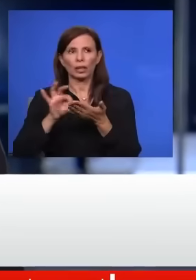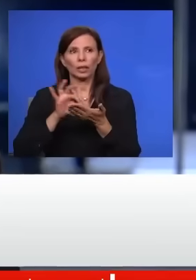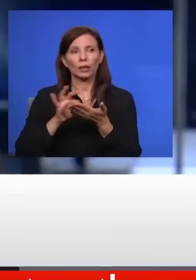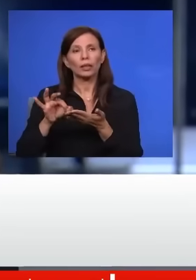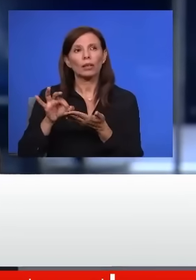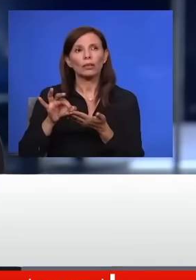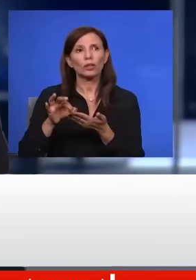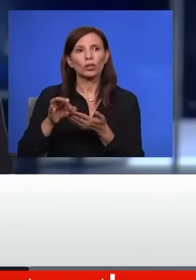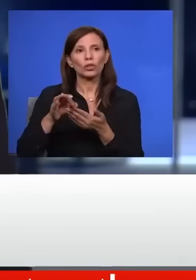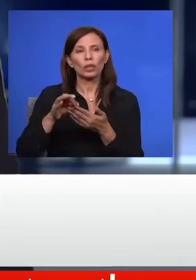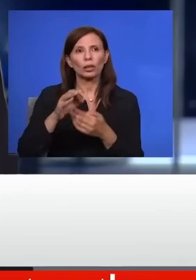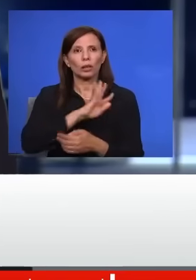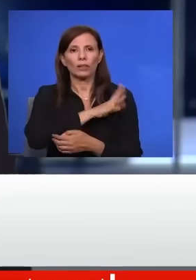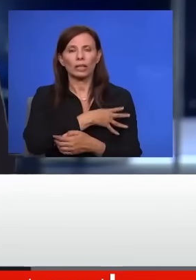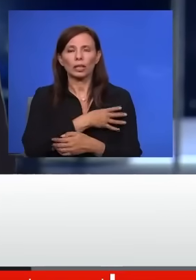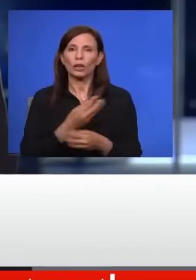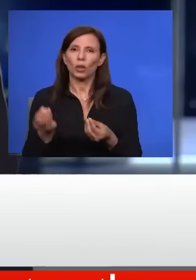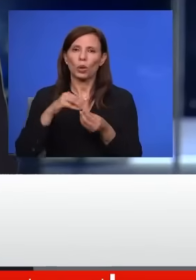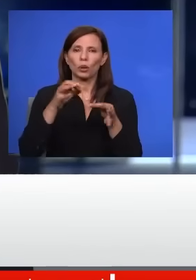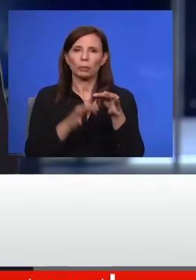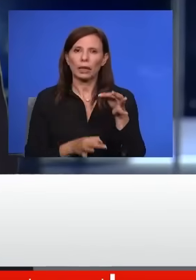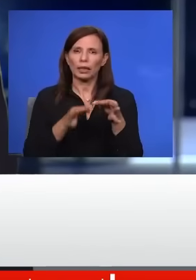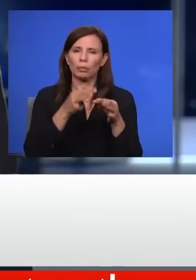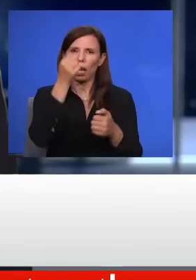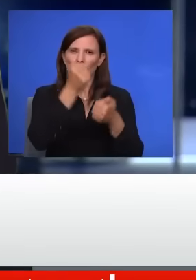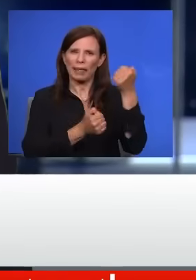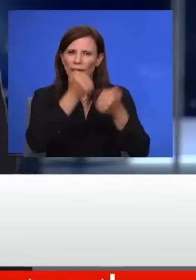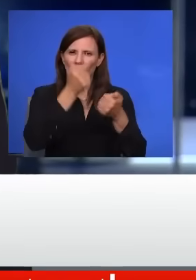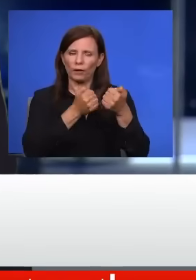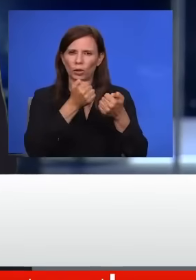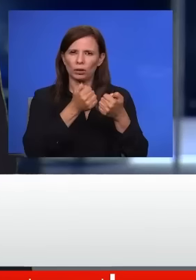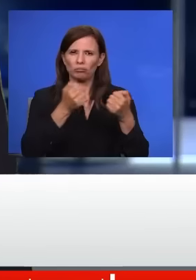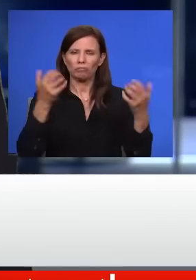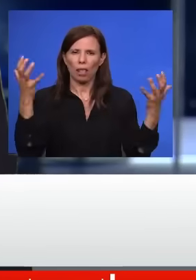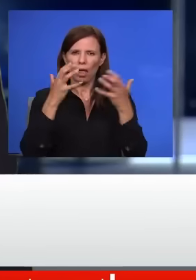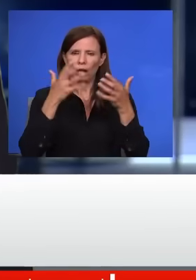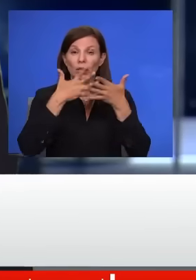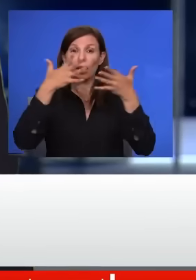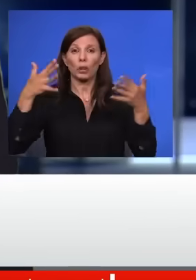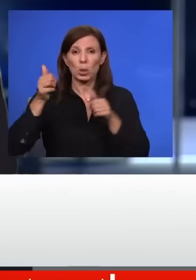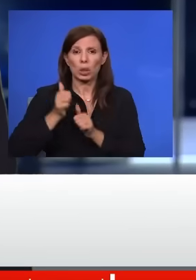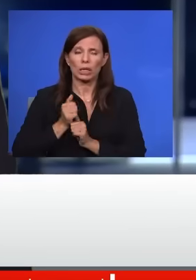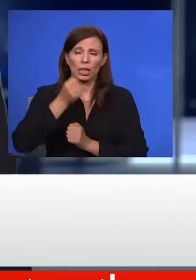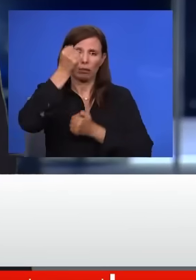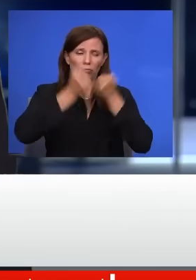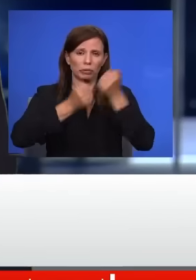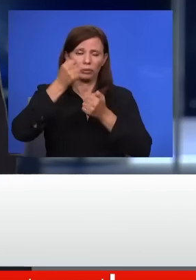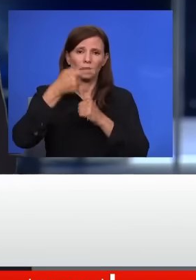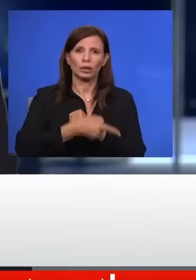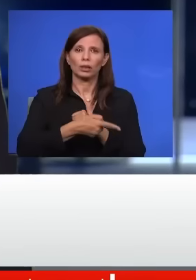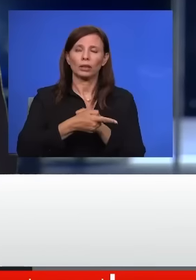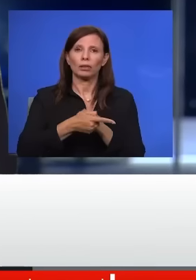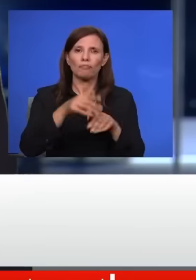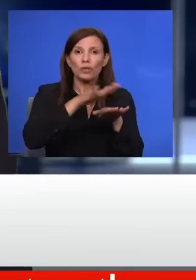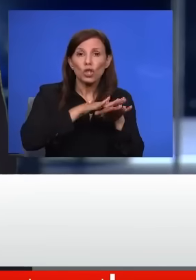על המתקפות הנרחבות שאנחנו רואים, באמת לחץ מאוד גדול של צה"ל בתקיפות ברצועה, שיתוח של בניינים,